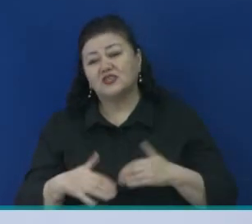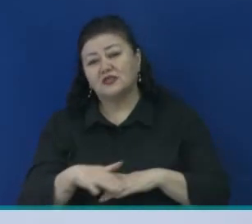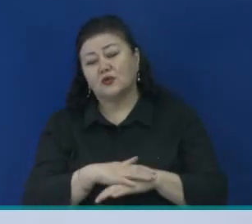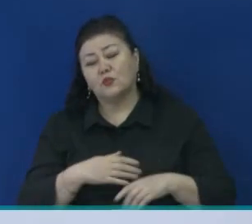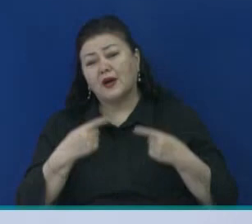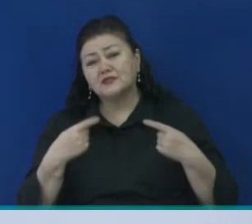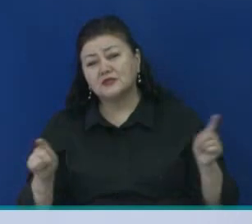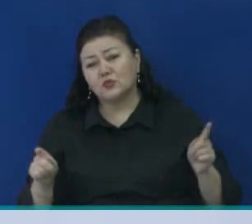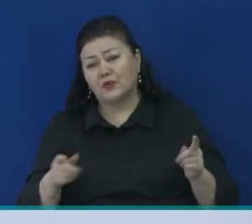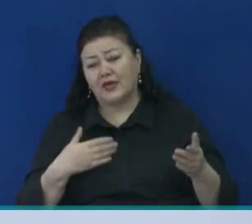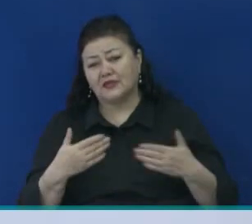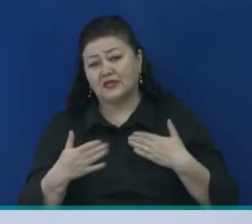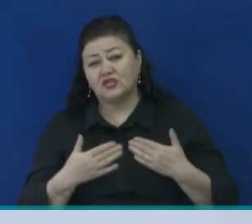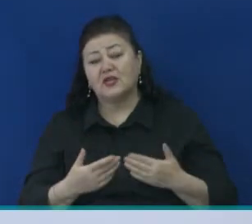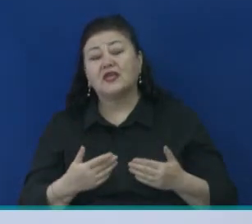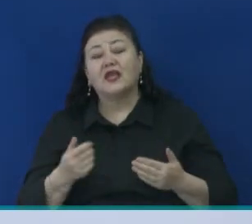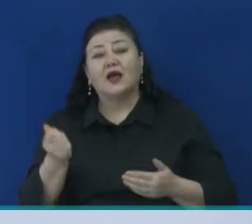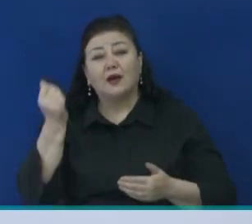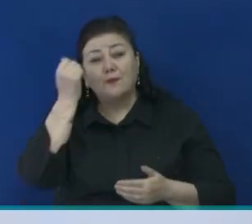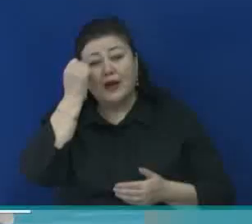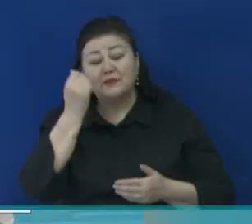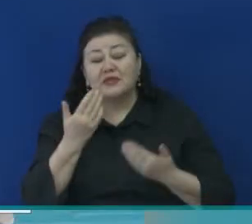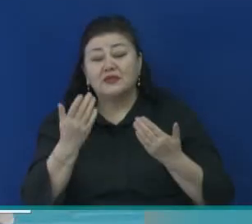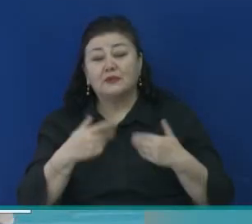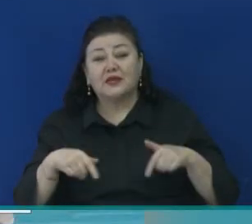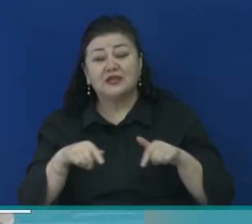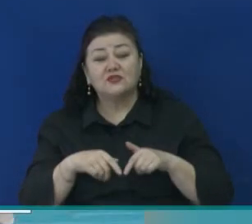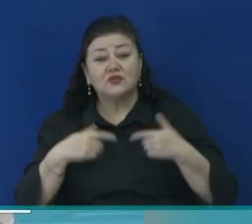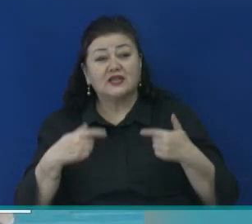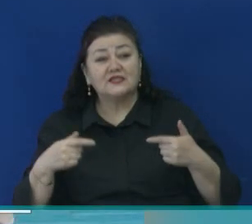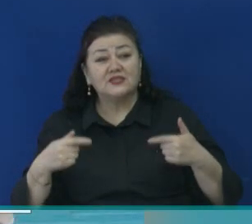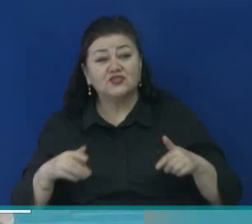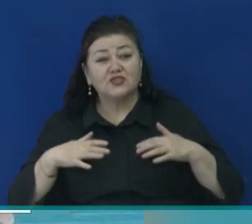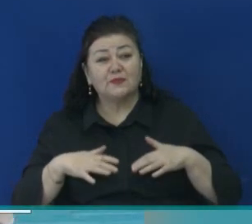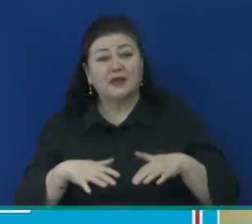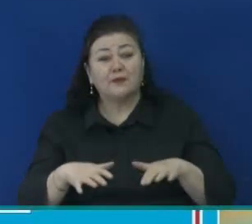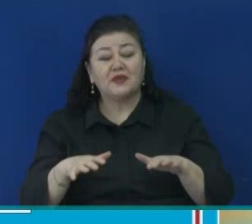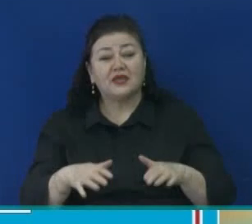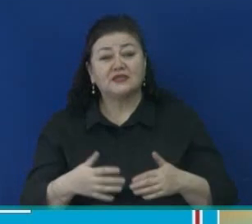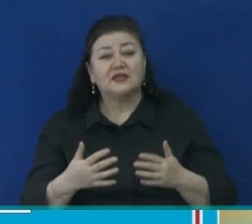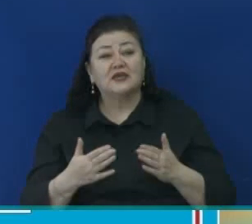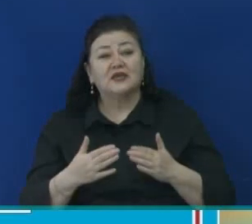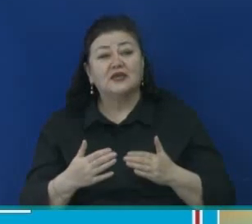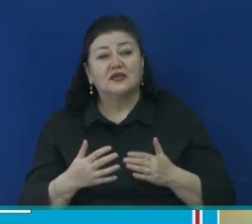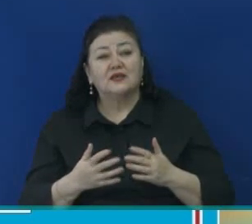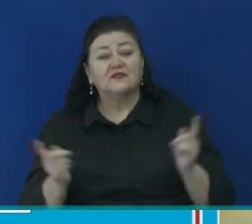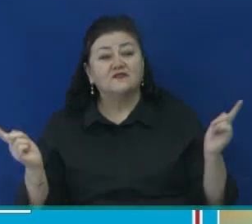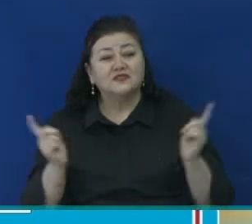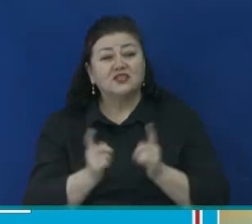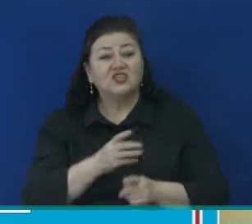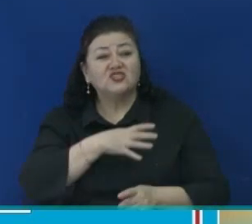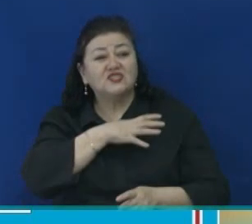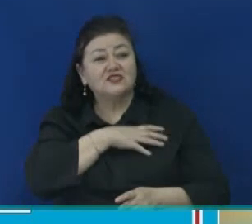Республикамыздың түпкір-түпкірінде еске алу кештері, әртүрлі акциялар, спорттық жарыстармен қатар ардагер қауыммен кездесулер